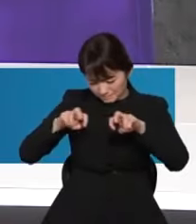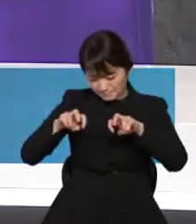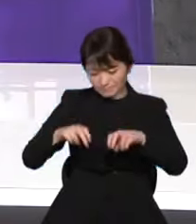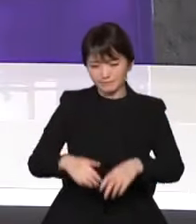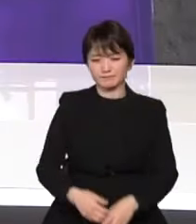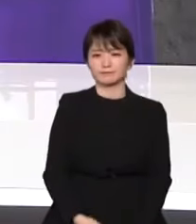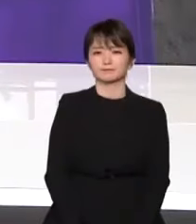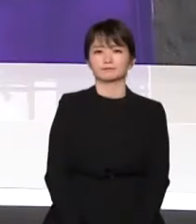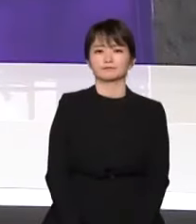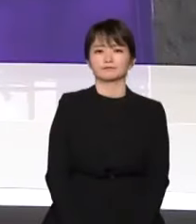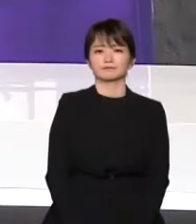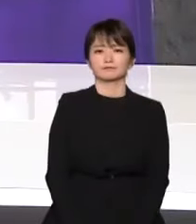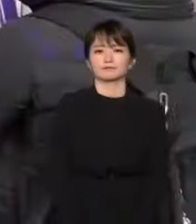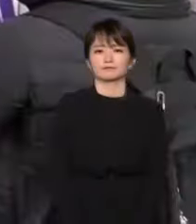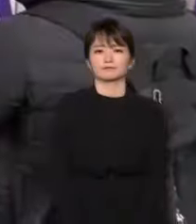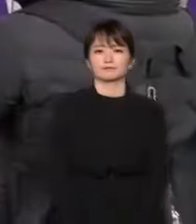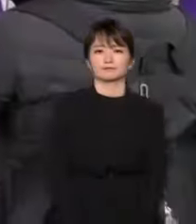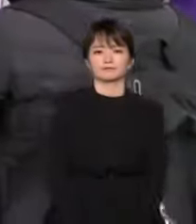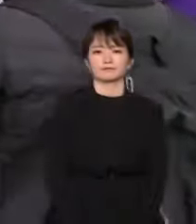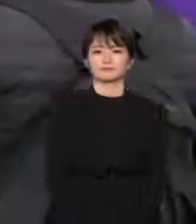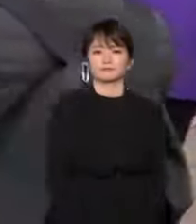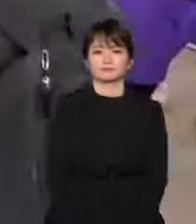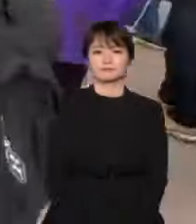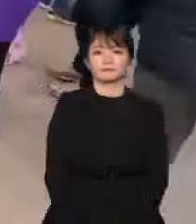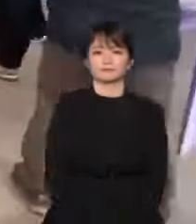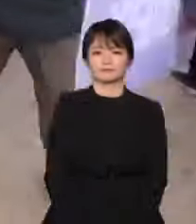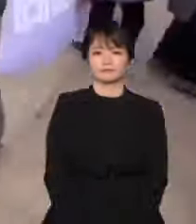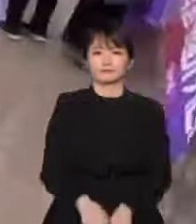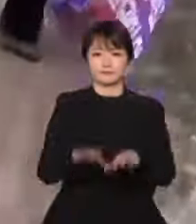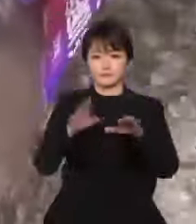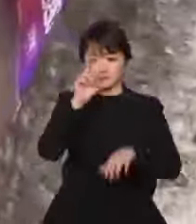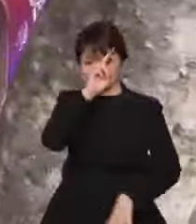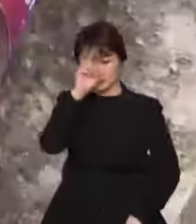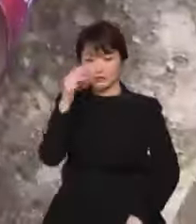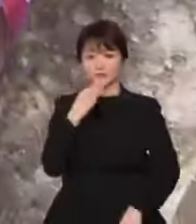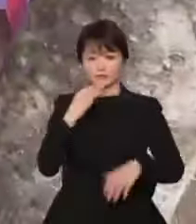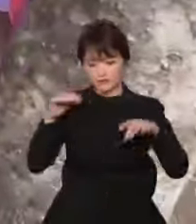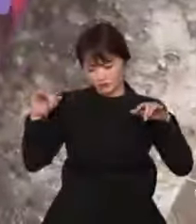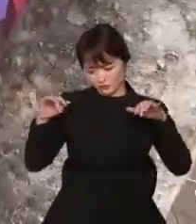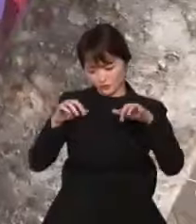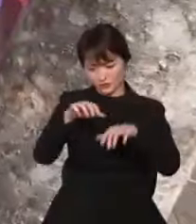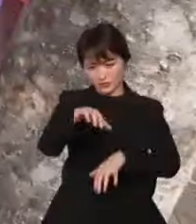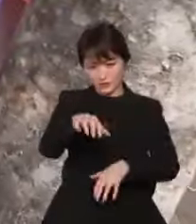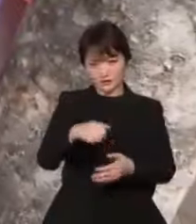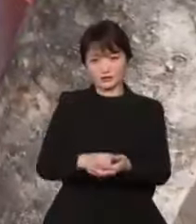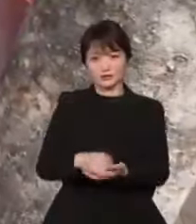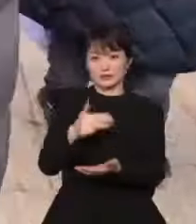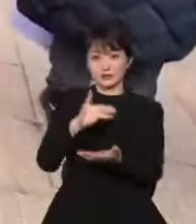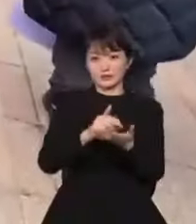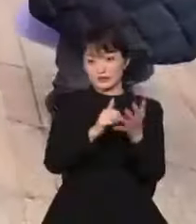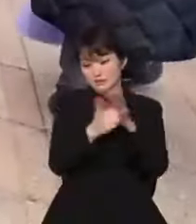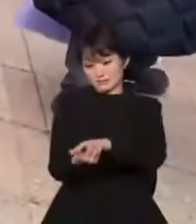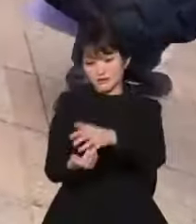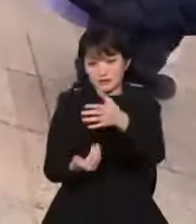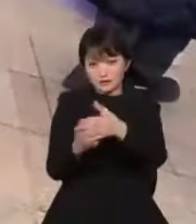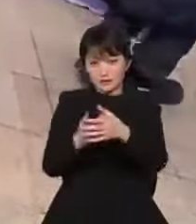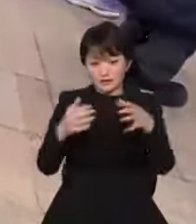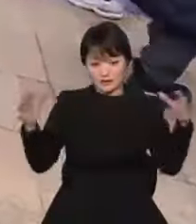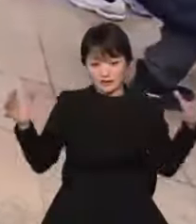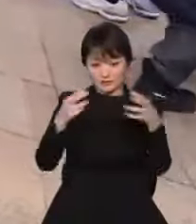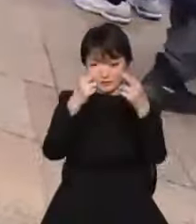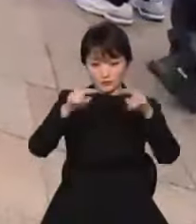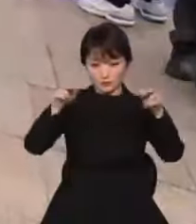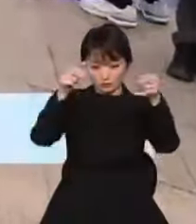정화랑 기자입니다 오늘 오후 서울광장 이태원 참사 희생자 합동 분양소